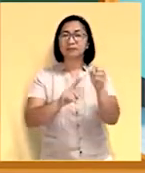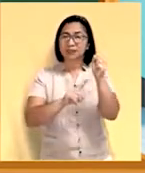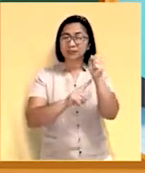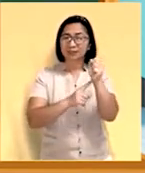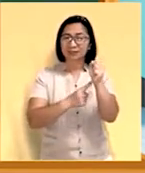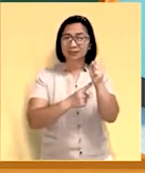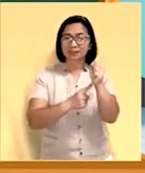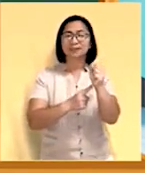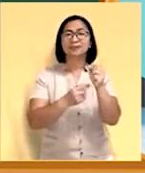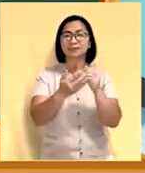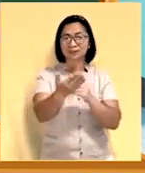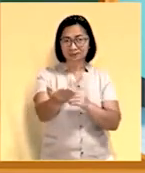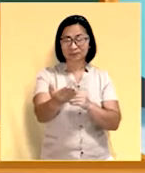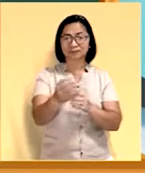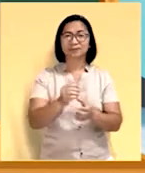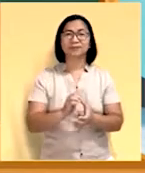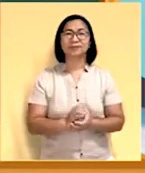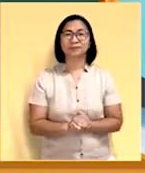Magsimula ka na!